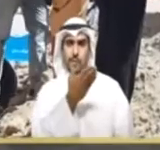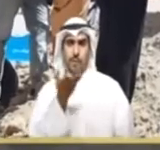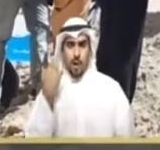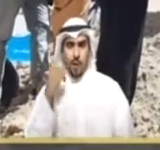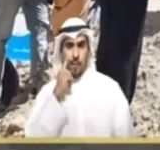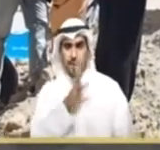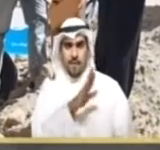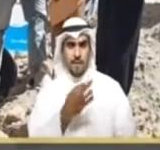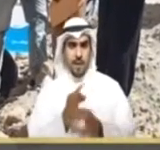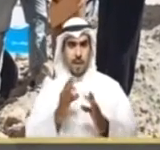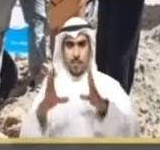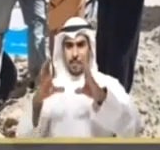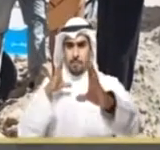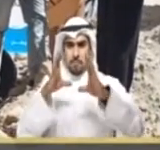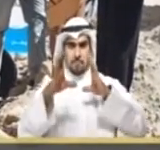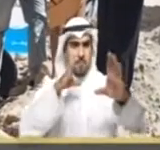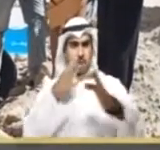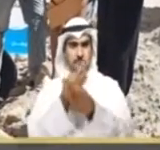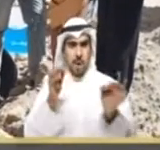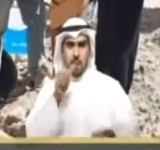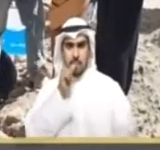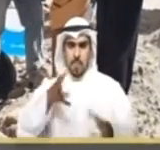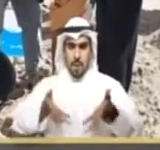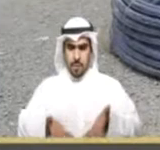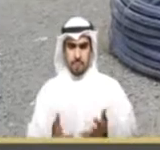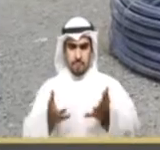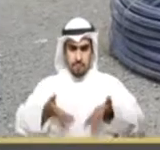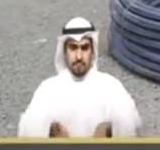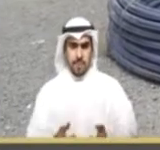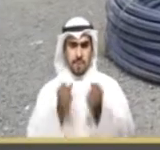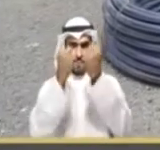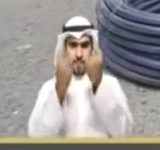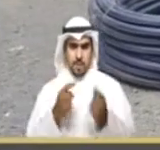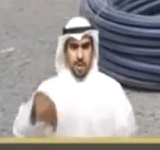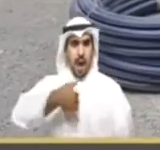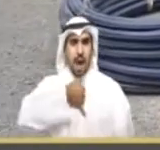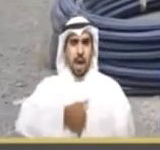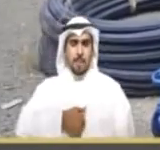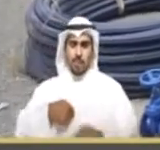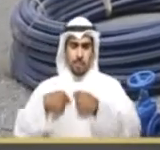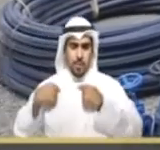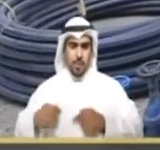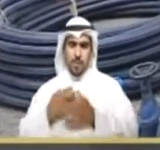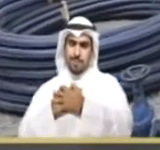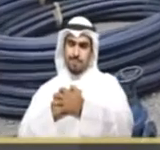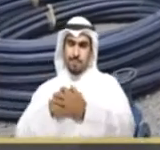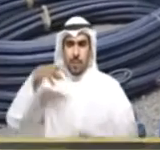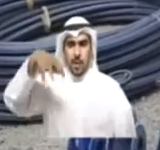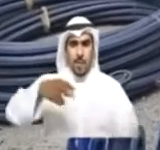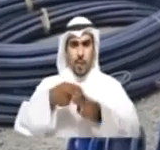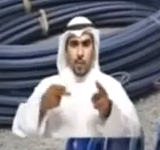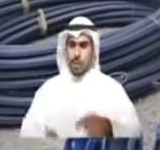حتى يقابلك الشعب اليمني بابتسامة عريضة بحبة، فاسمها ظل مقرون بإنجازات كبرى في